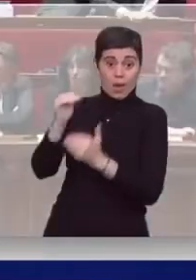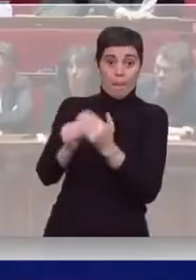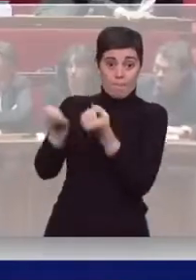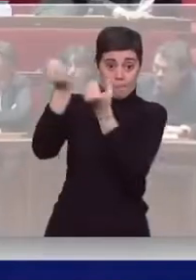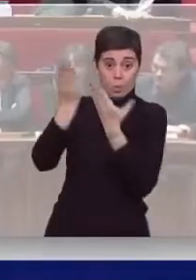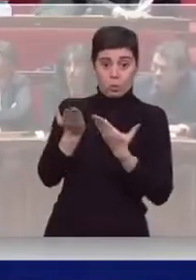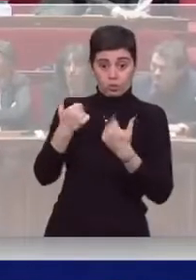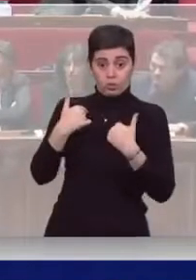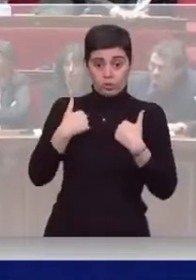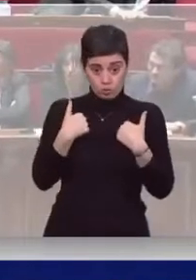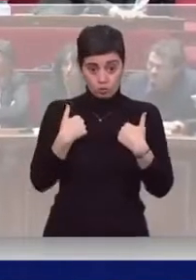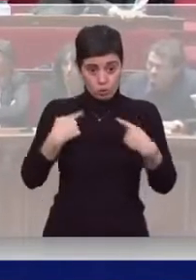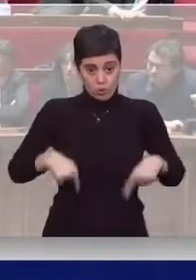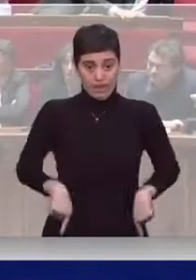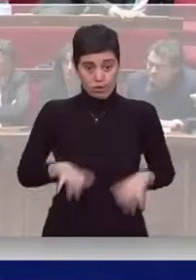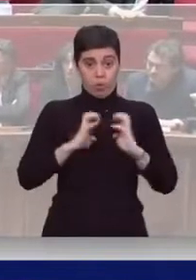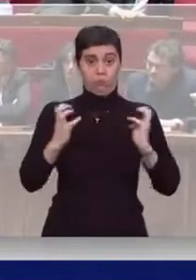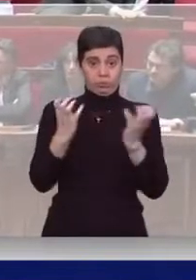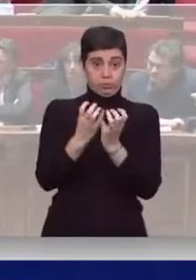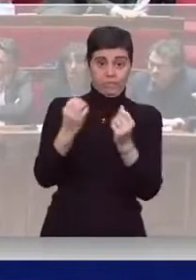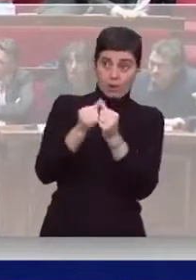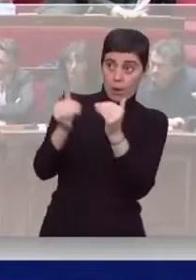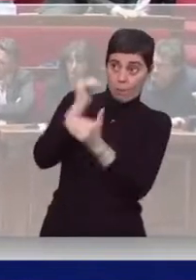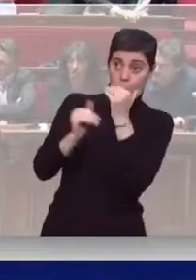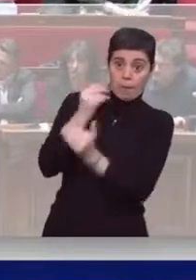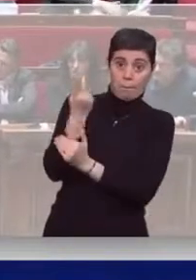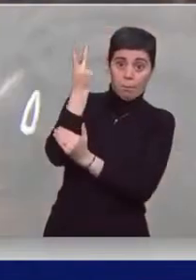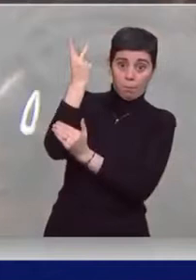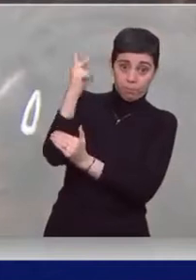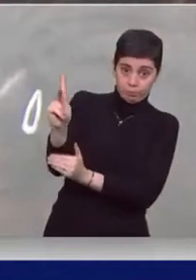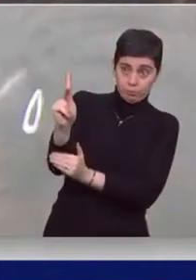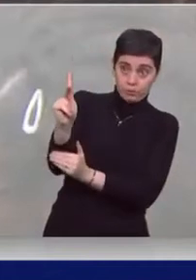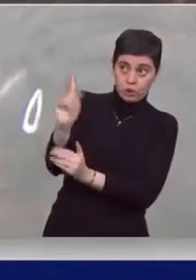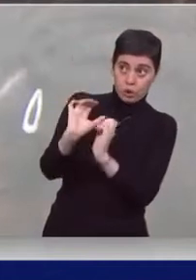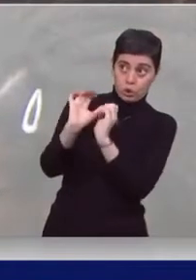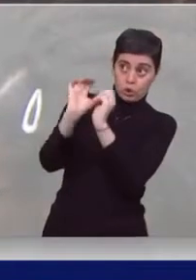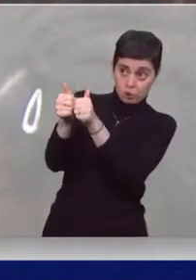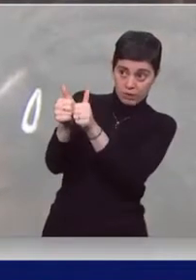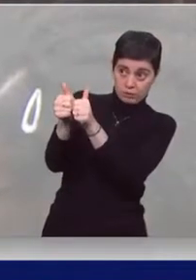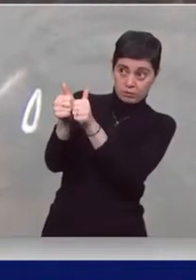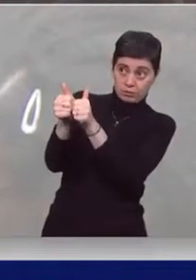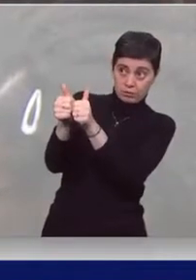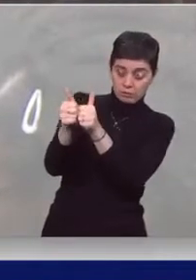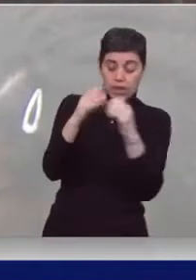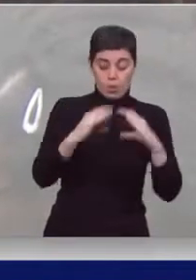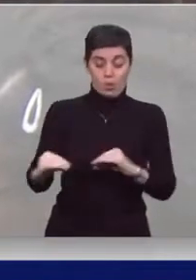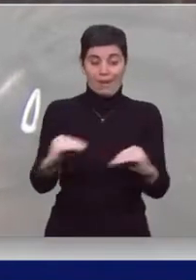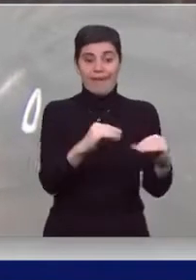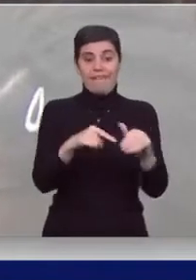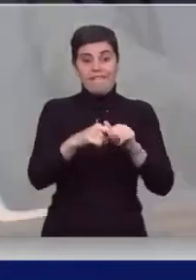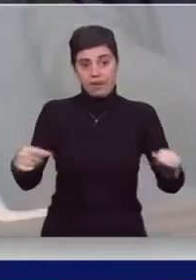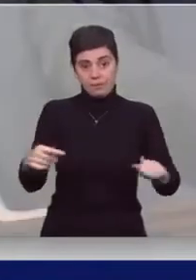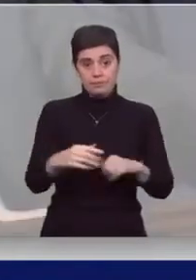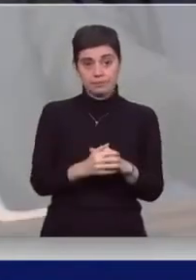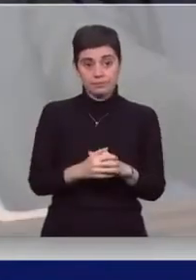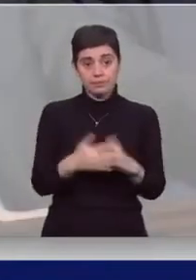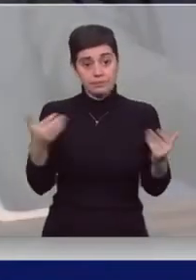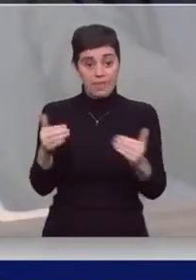du gouvernement, c'est de mettre en œuvre le programme formulé par le président de la République. Et dans le programme du président de la République, Madame la